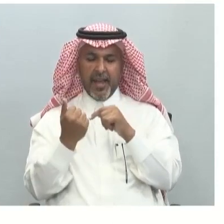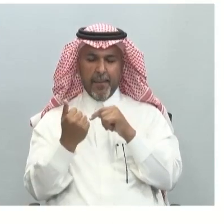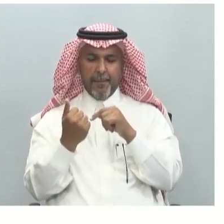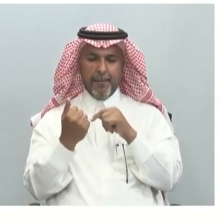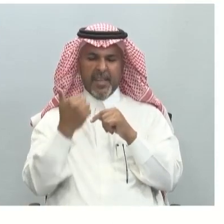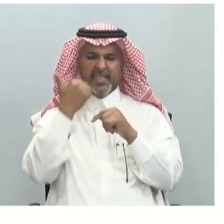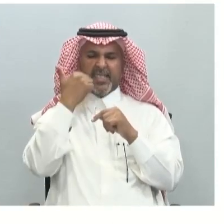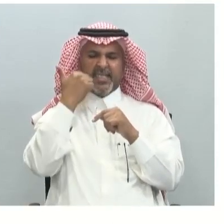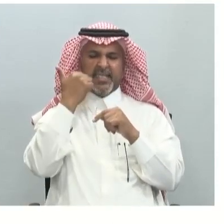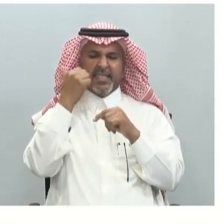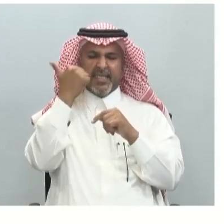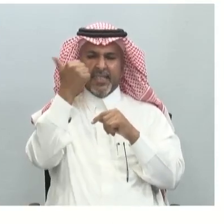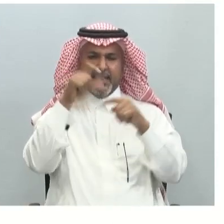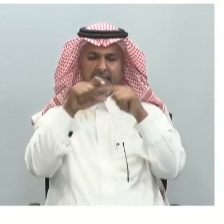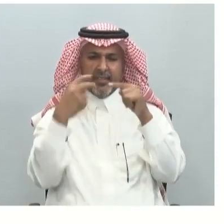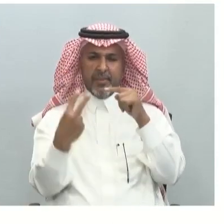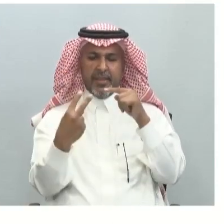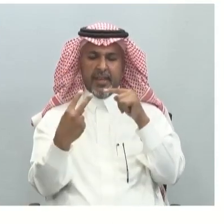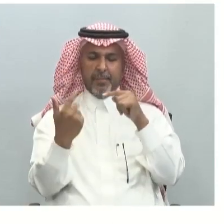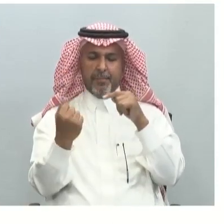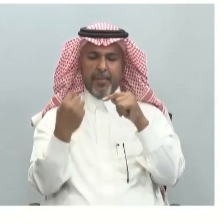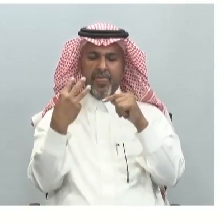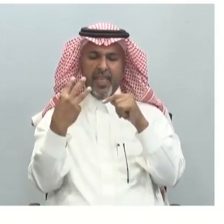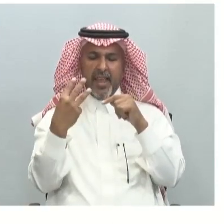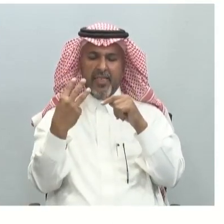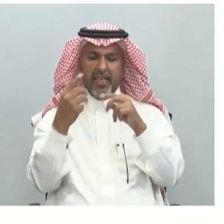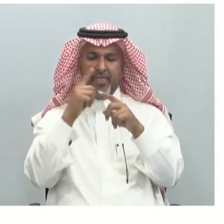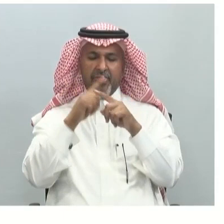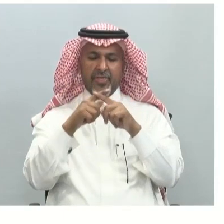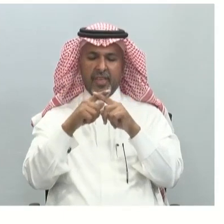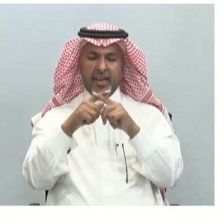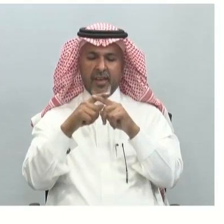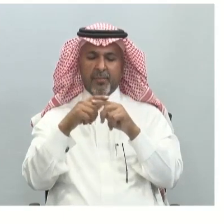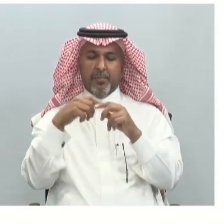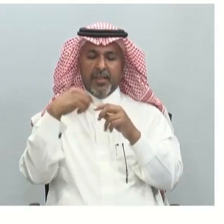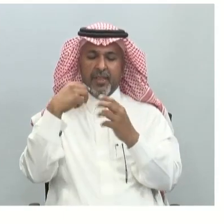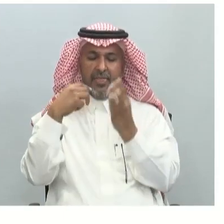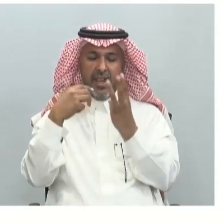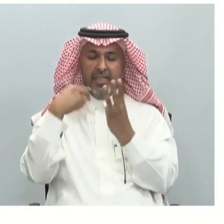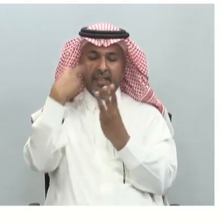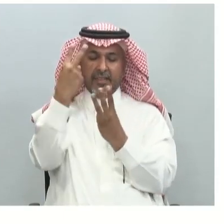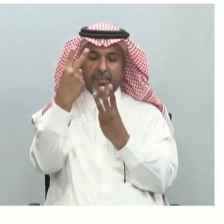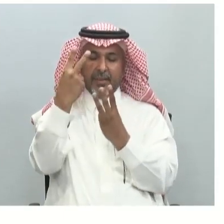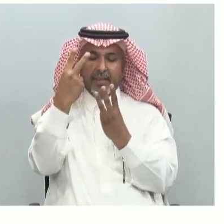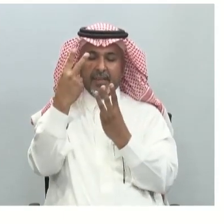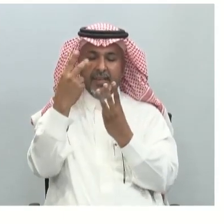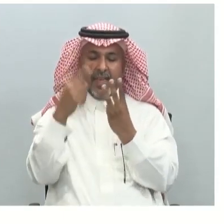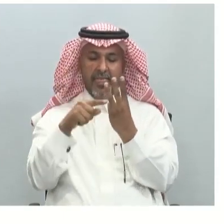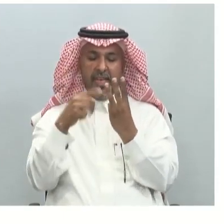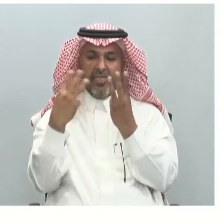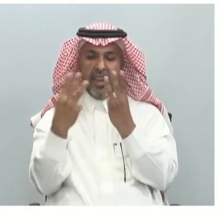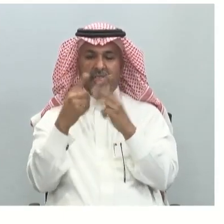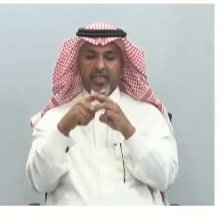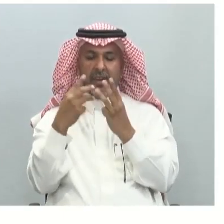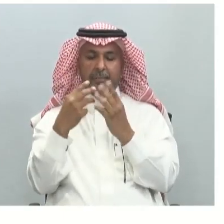صار عندي هنا اكس تربيع ناقص سته اكس زائد تسعه لما اجي احلل الاكس تربيع ناقص سته اكس زائد تسعه اسال